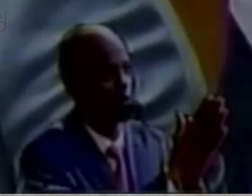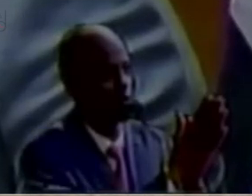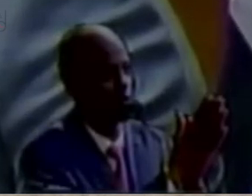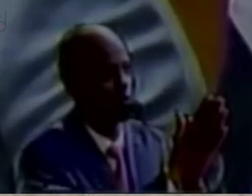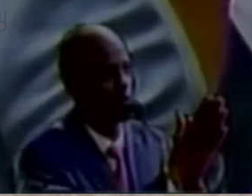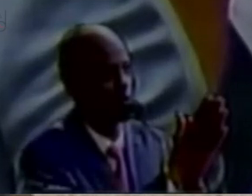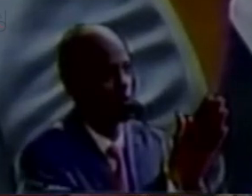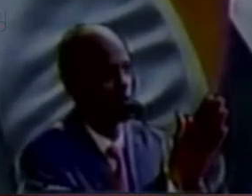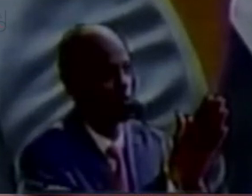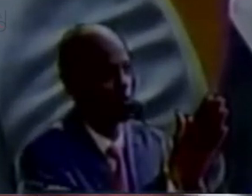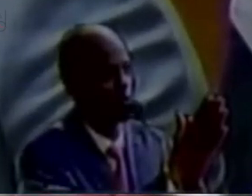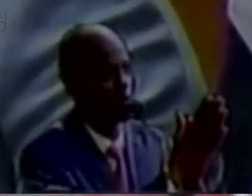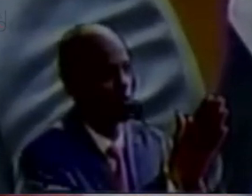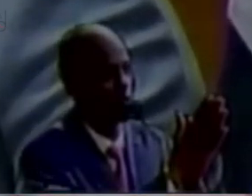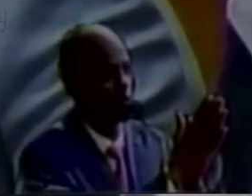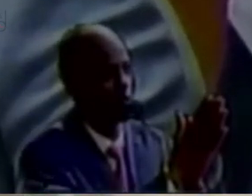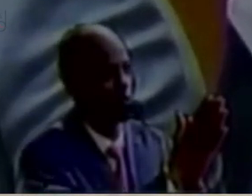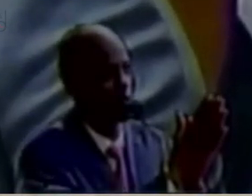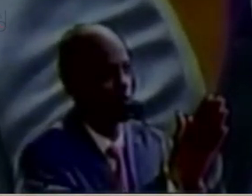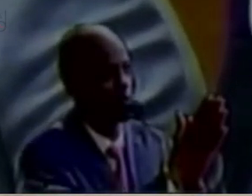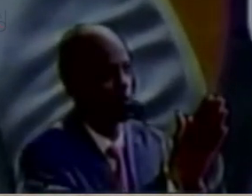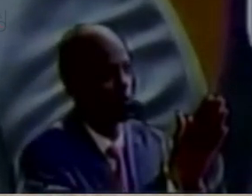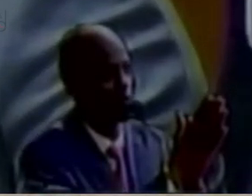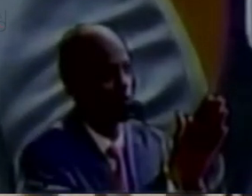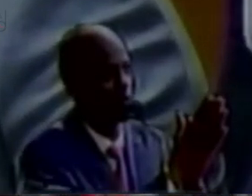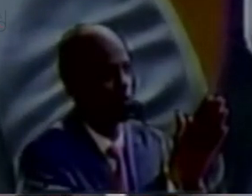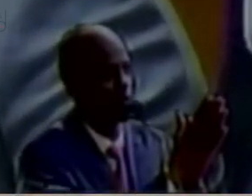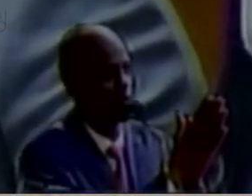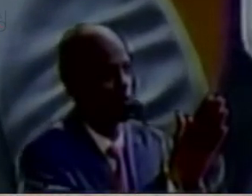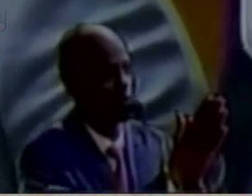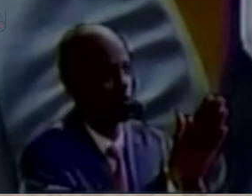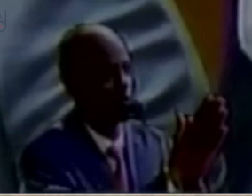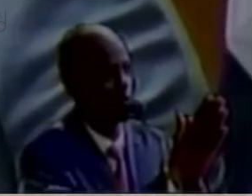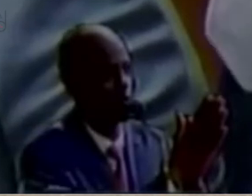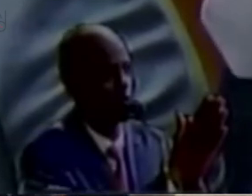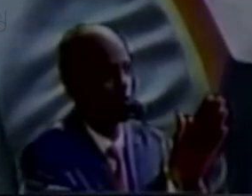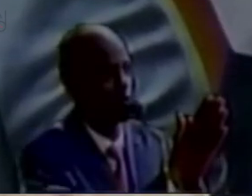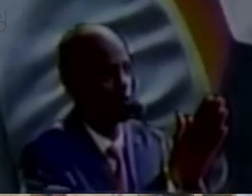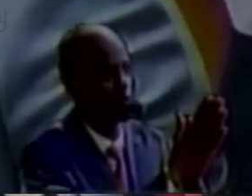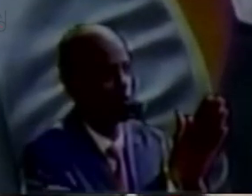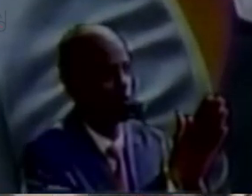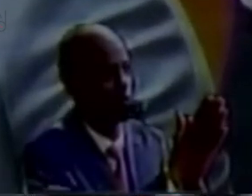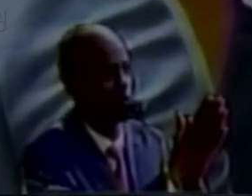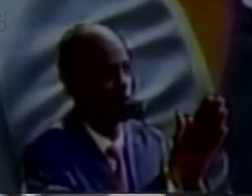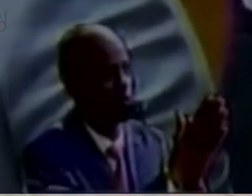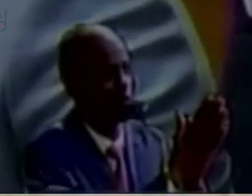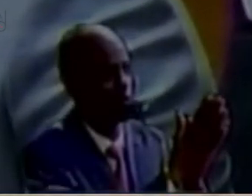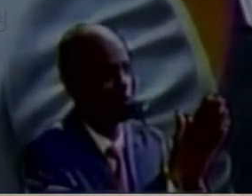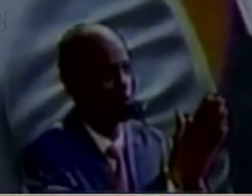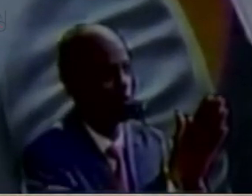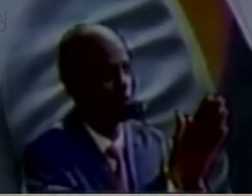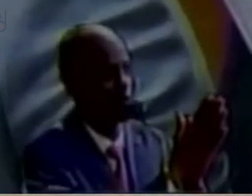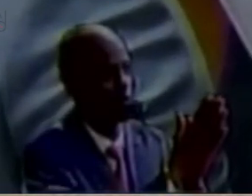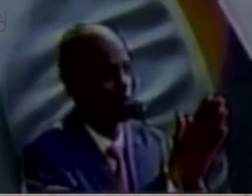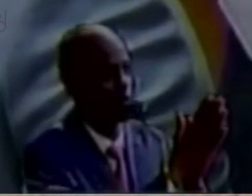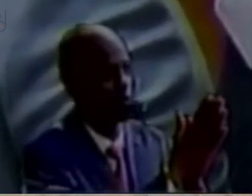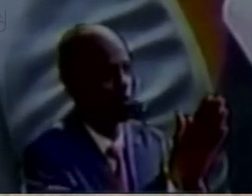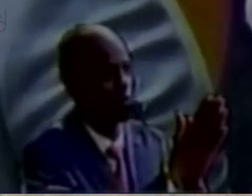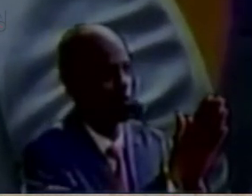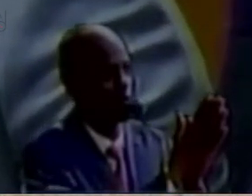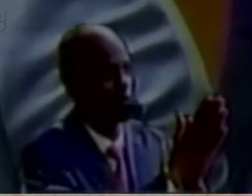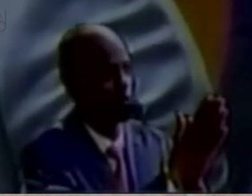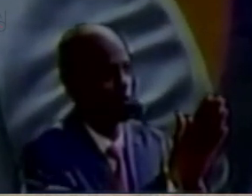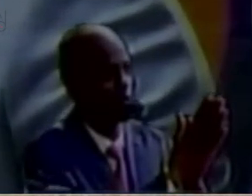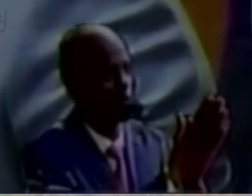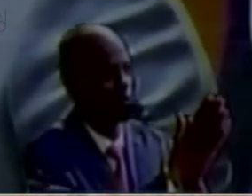sont tous des gens rompus à ce genre d'exercice. Le défi est immense, le temps n'est nullement notre allié dans cette